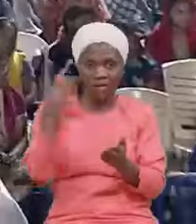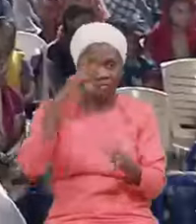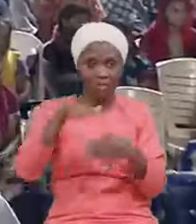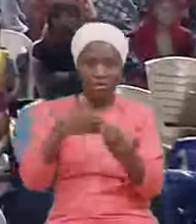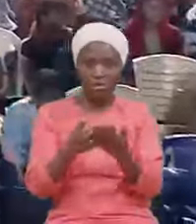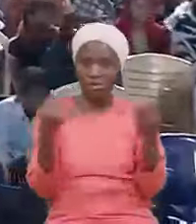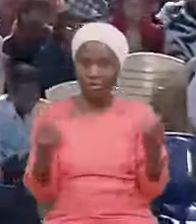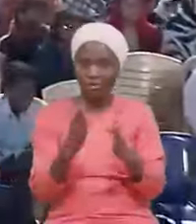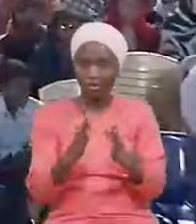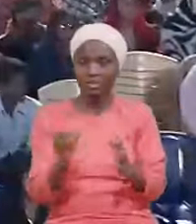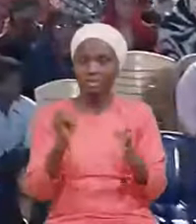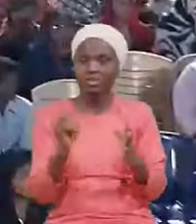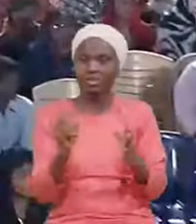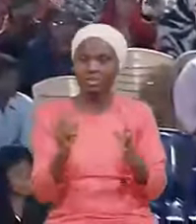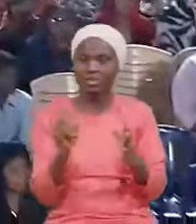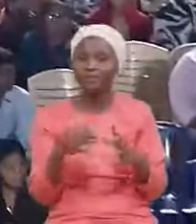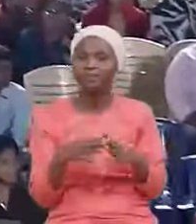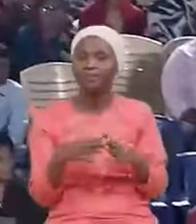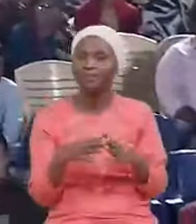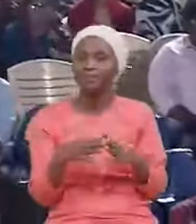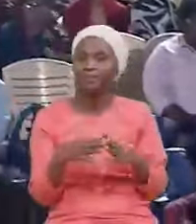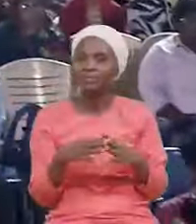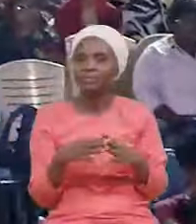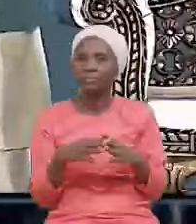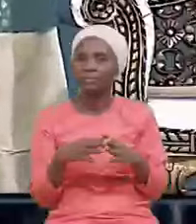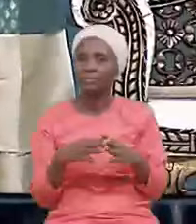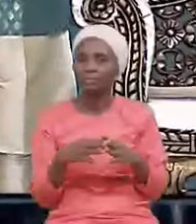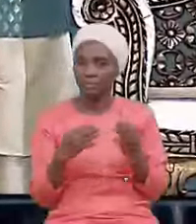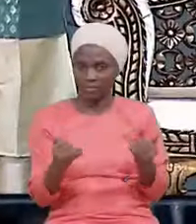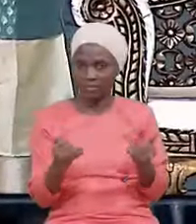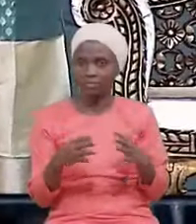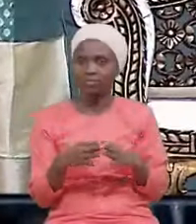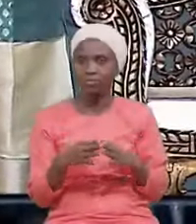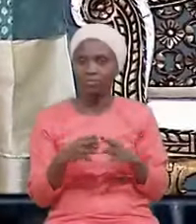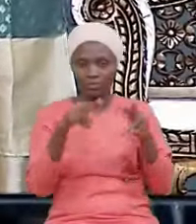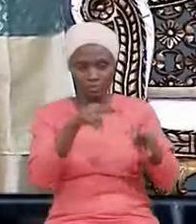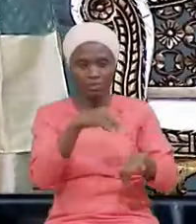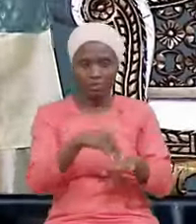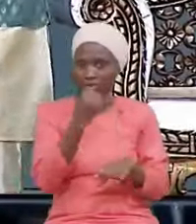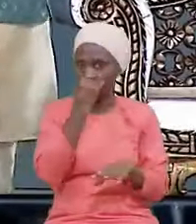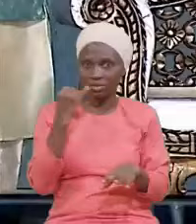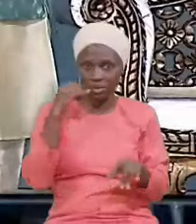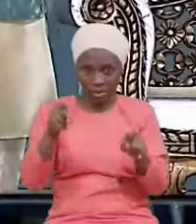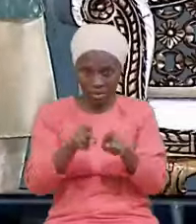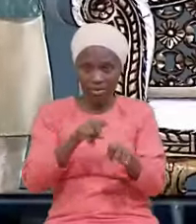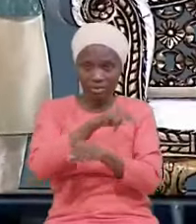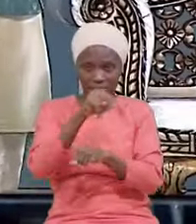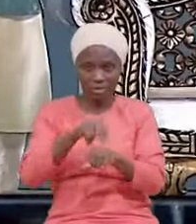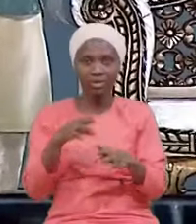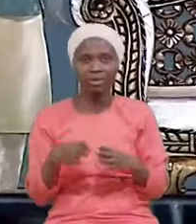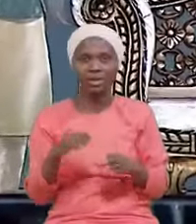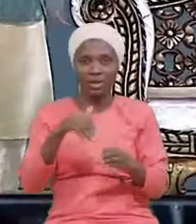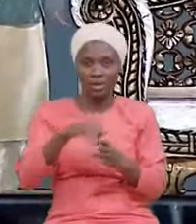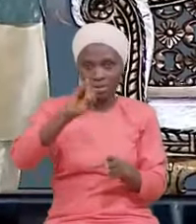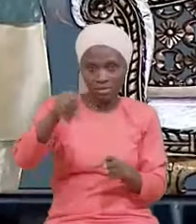సకల పాపుల కొరకు బలి అర్పణ కొరకైన గొర్రె పిల్ల. Look at this revelation. ఇప్పుడు ఈ ప్రత్యక్షతను చూడండి. John chapter